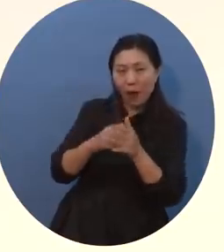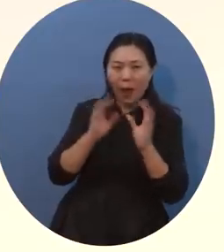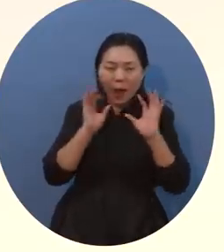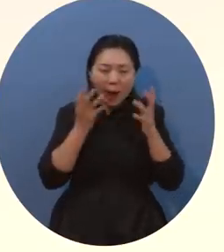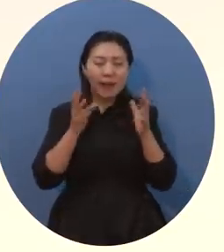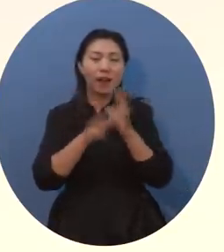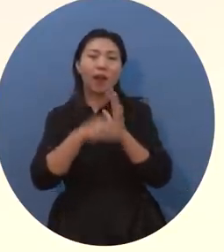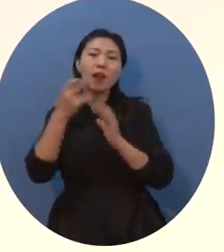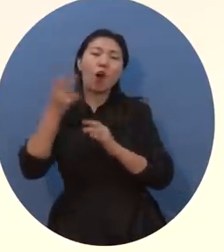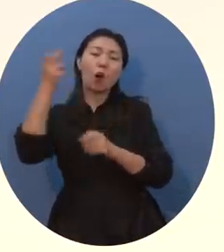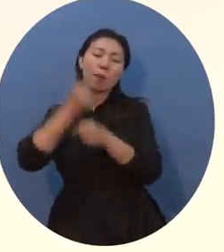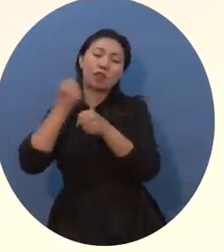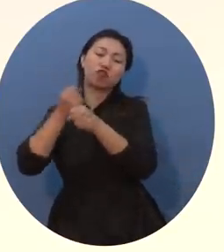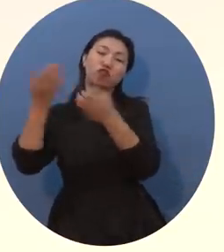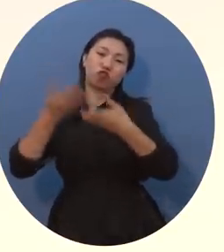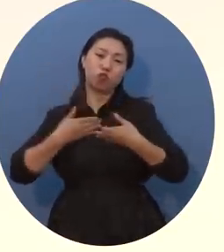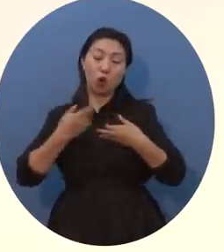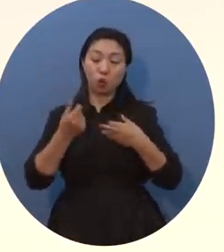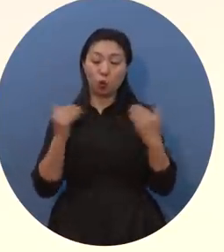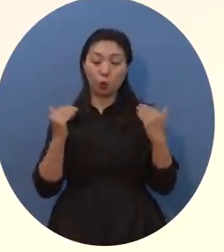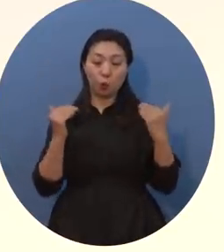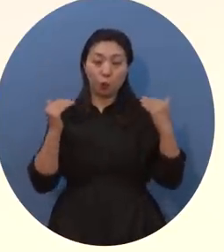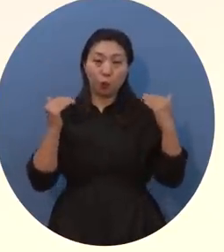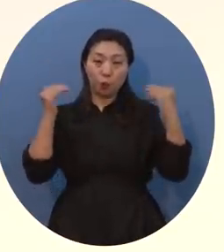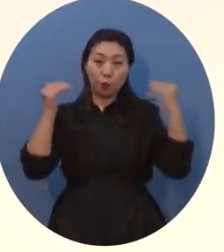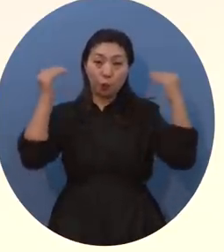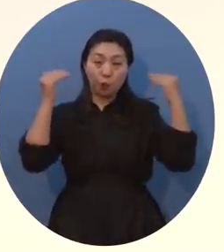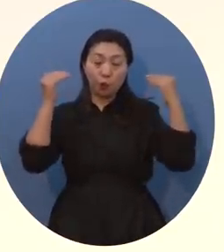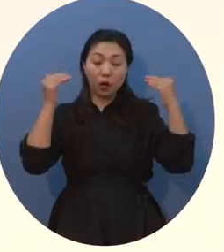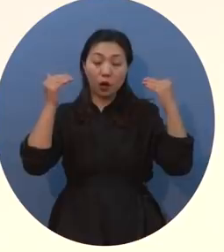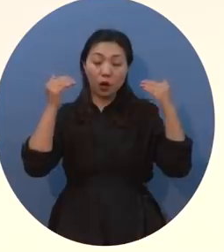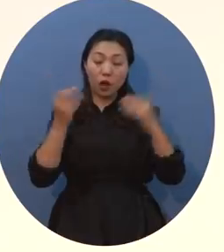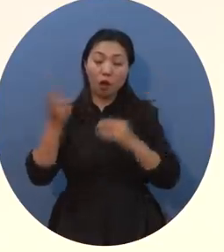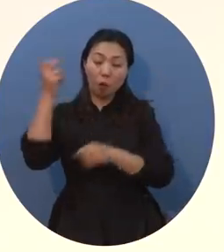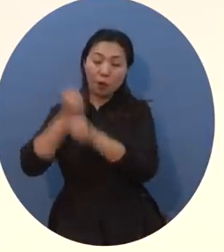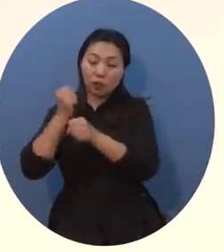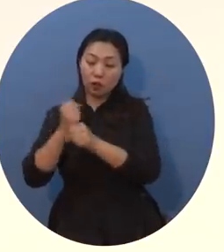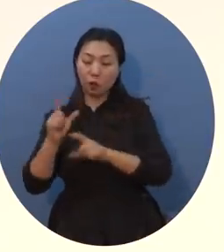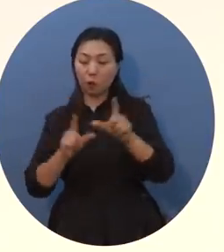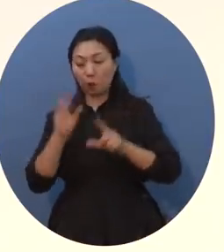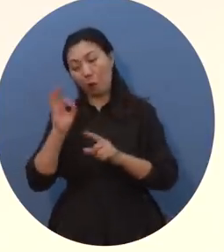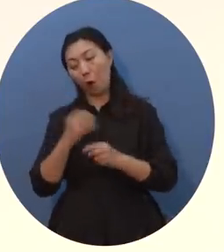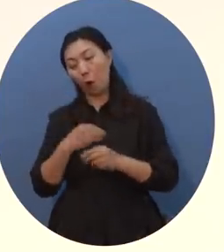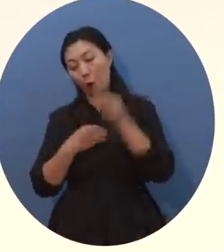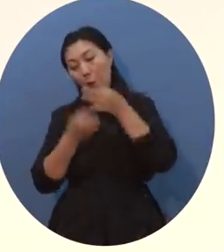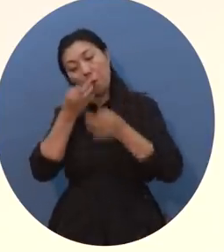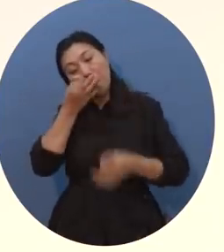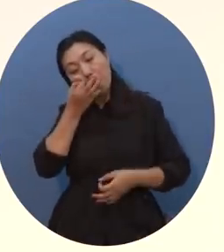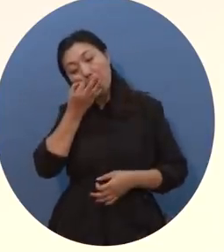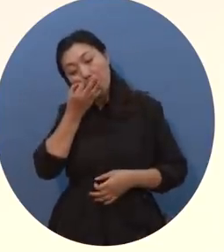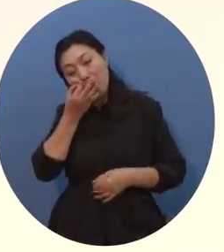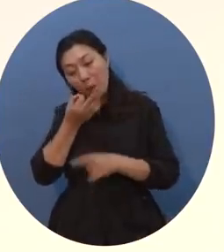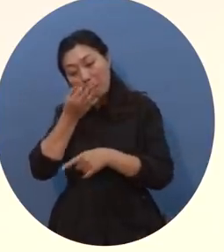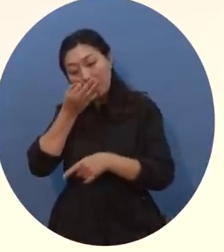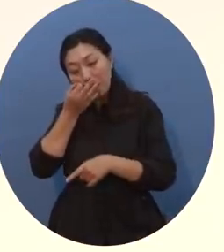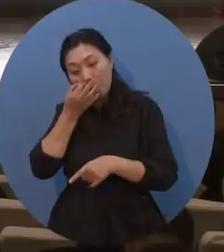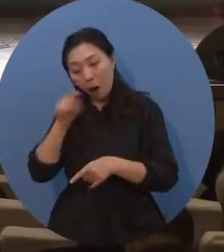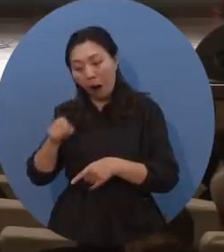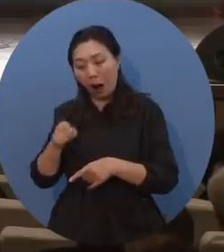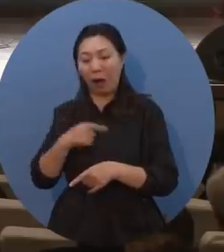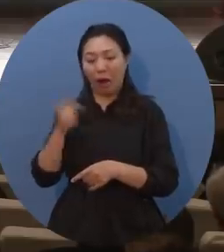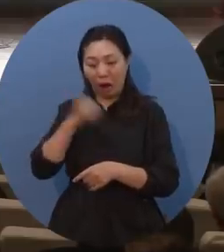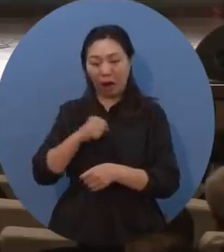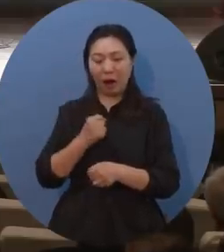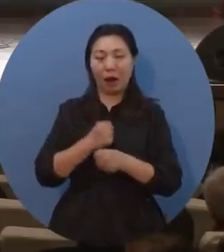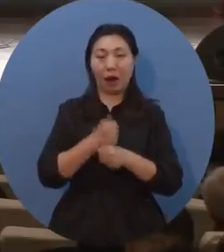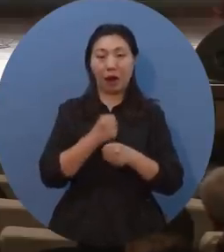형이 만들어주고 조금 커가면서는 그 만드는 걸 옆에서 계속 구경하면서 자기도 만들기 시작하고